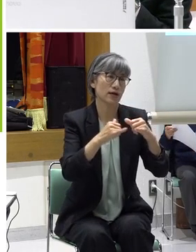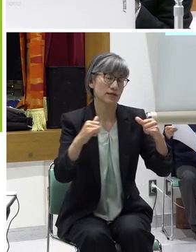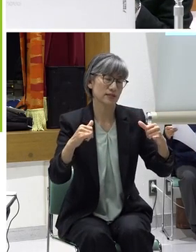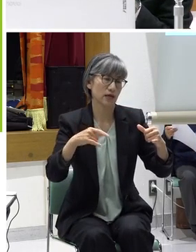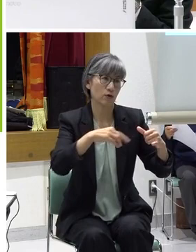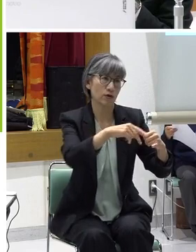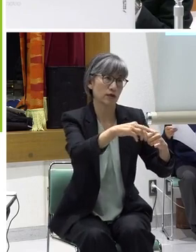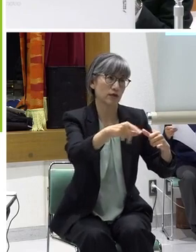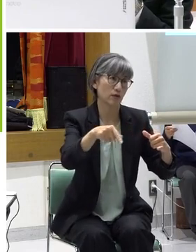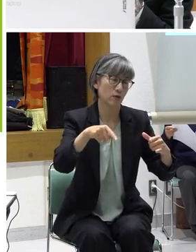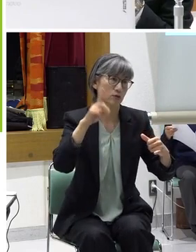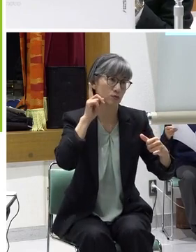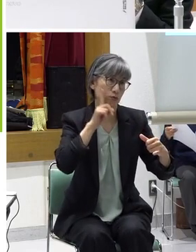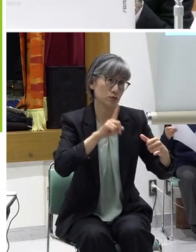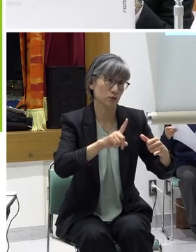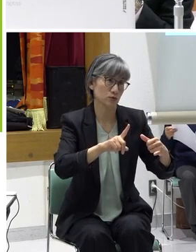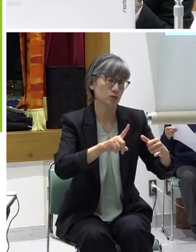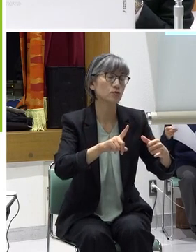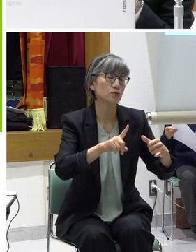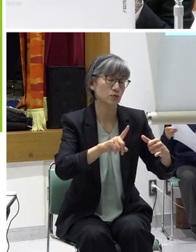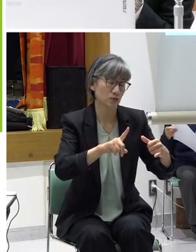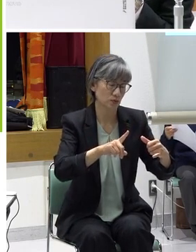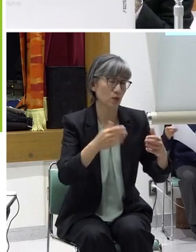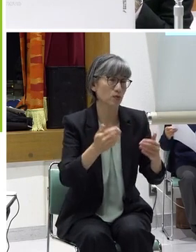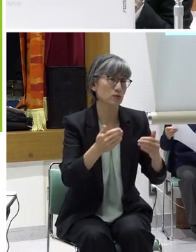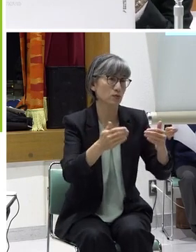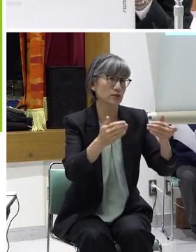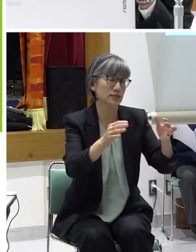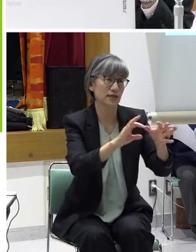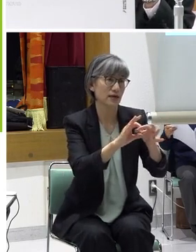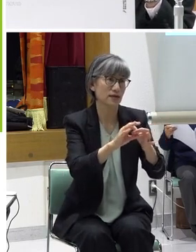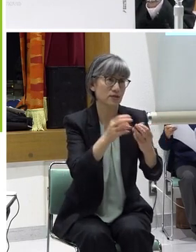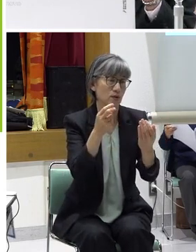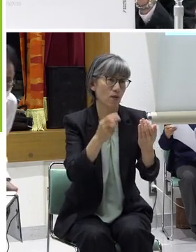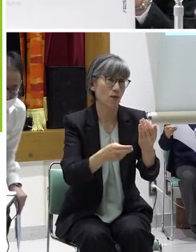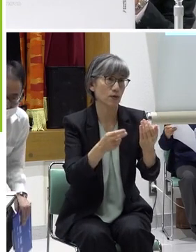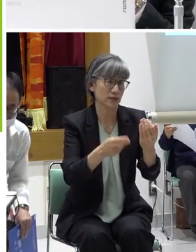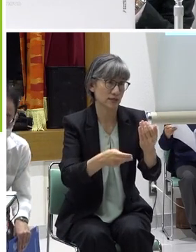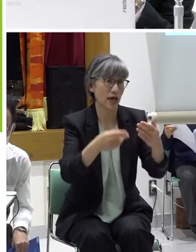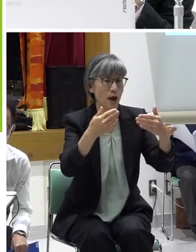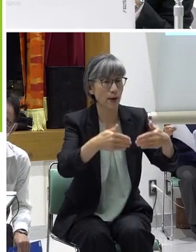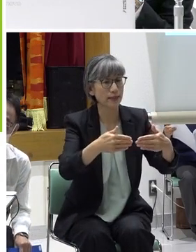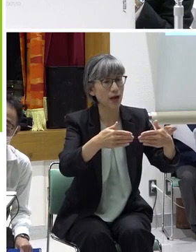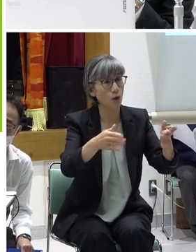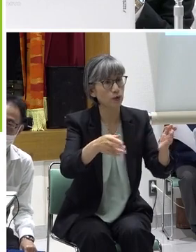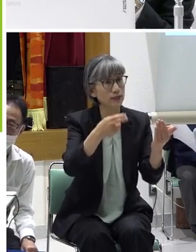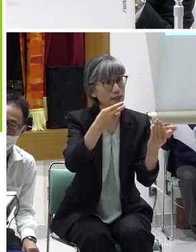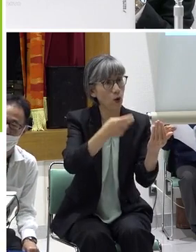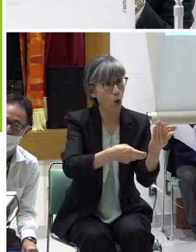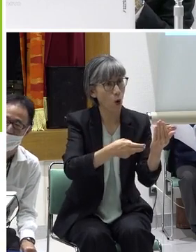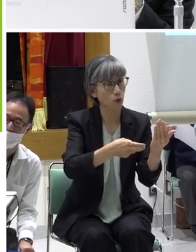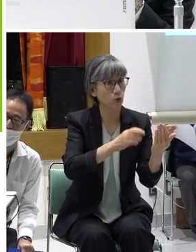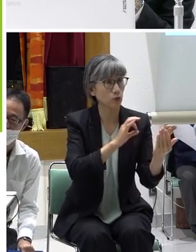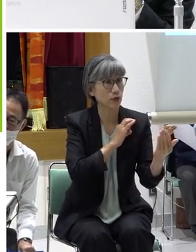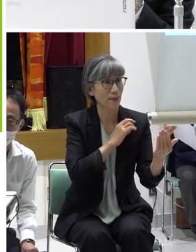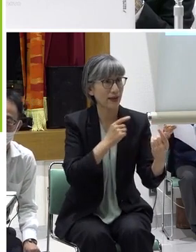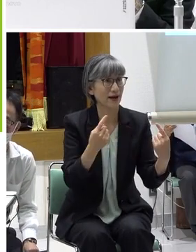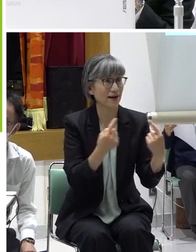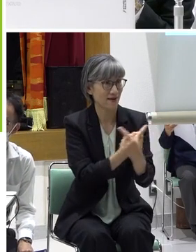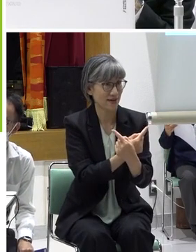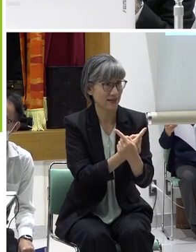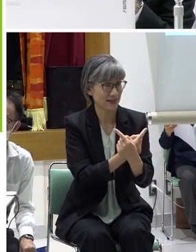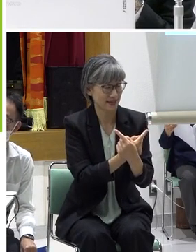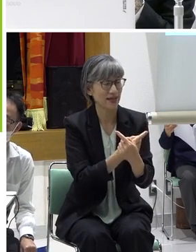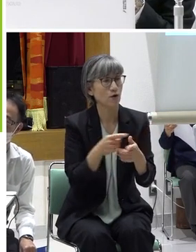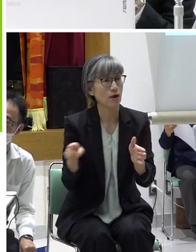動等の円滑化の促進に関する法律、いわゆるバリアフリー法と改められ、主にこ